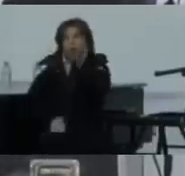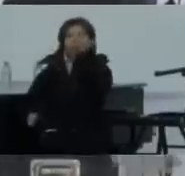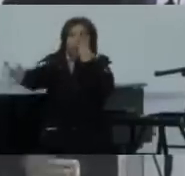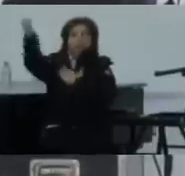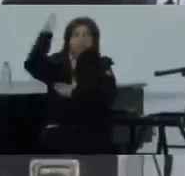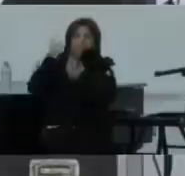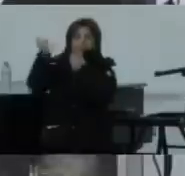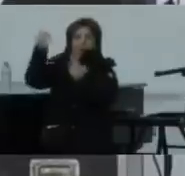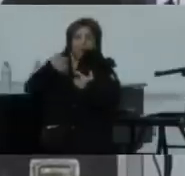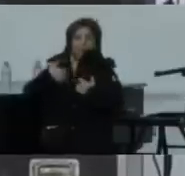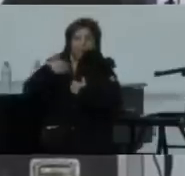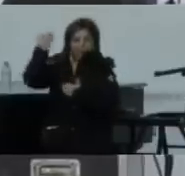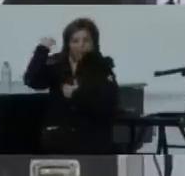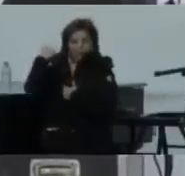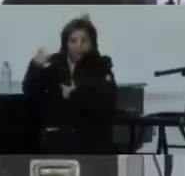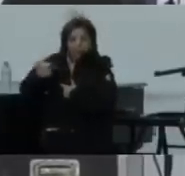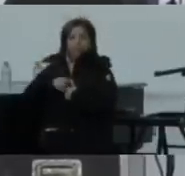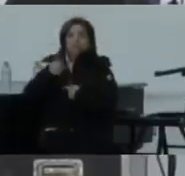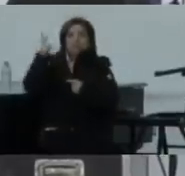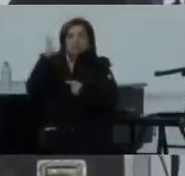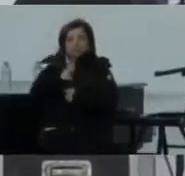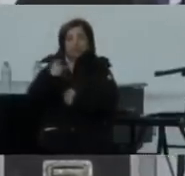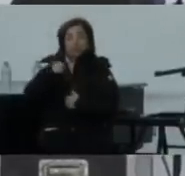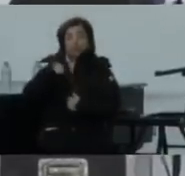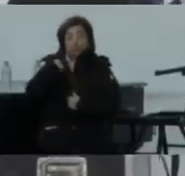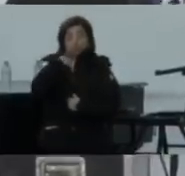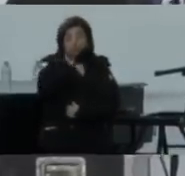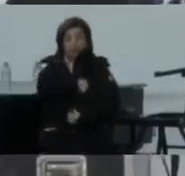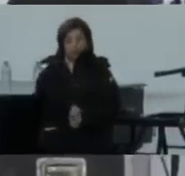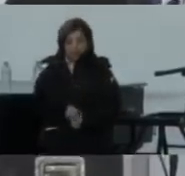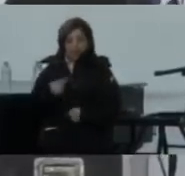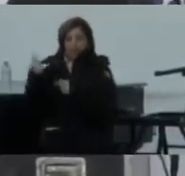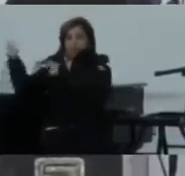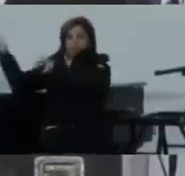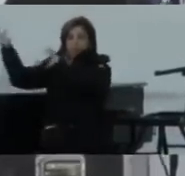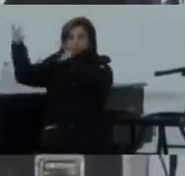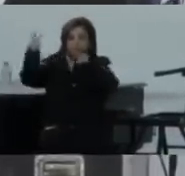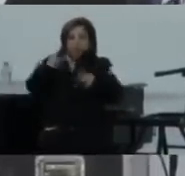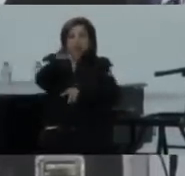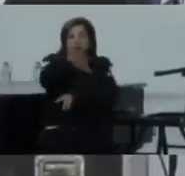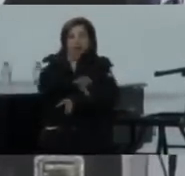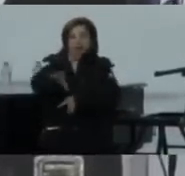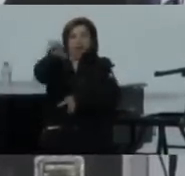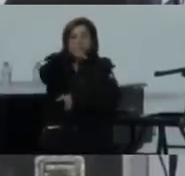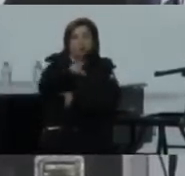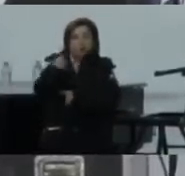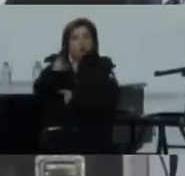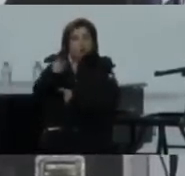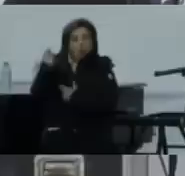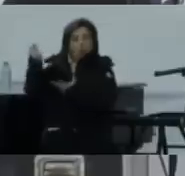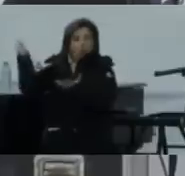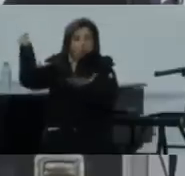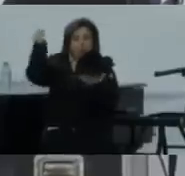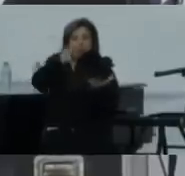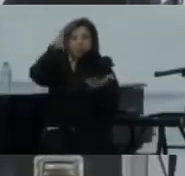cose, è bellissimo. Bene, i cinesi stanno esportando in Europa una quantità in dollari che è incredibile, i cinesi si